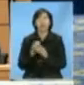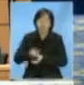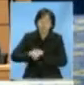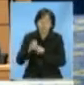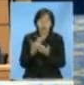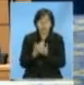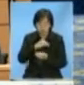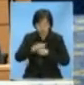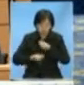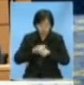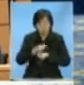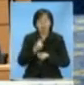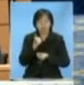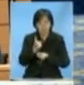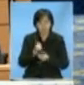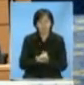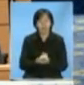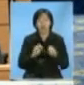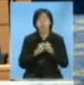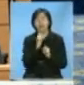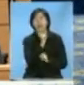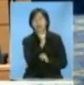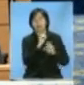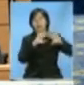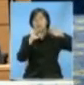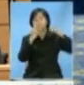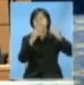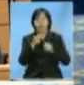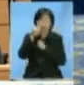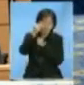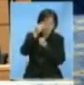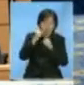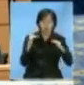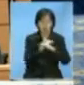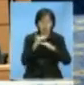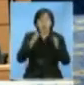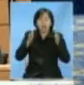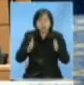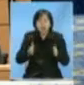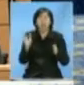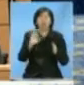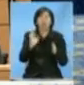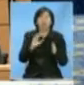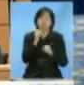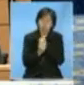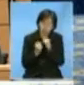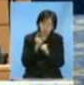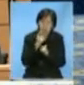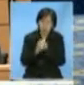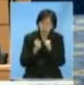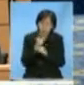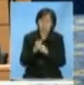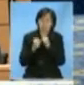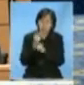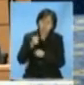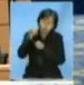รก็ได้ราคาดีแล้วเขาก็ไม่ด่ารัฐบาลไม่ต้องออกมาประท้วงปิดถนนนะครับทุกปีปิดทุกปีประ